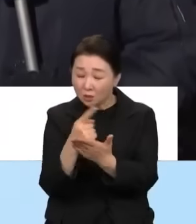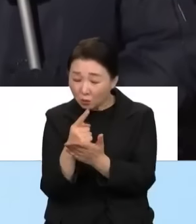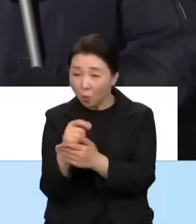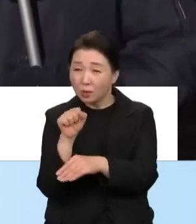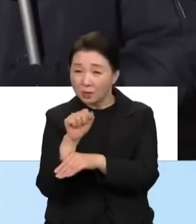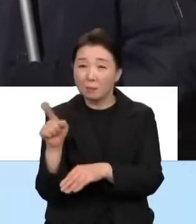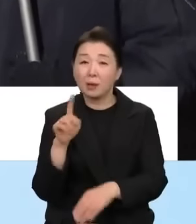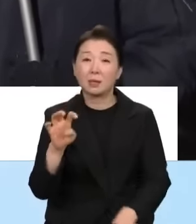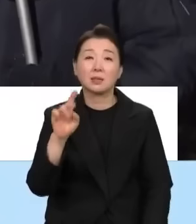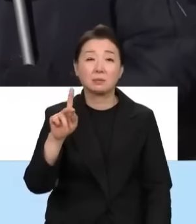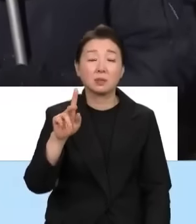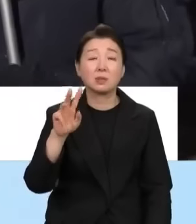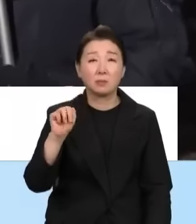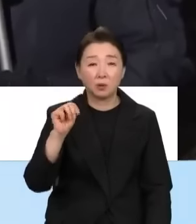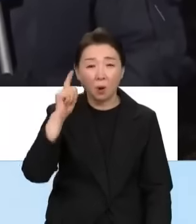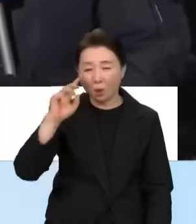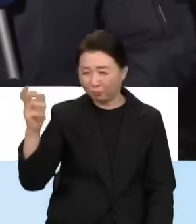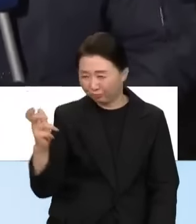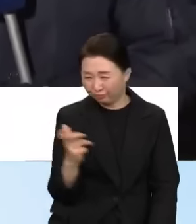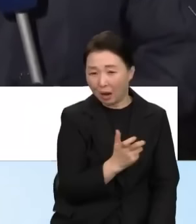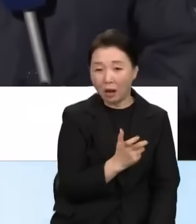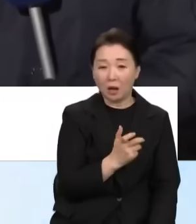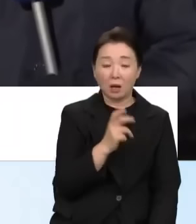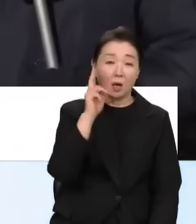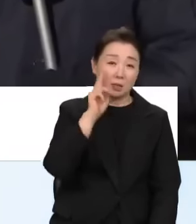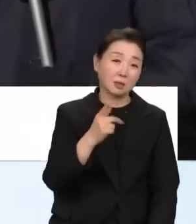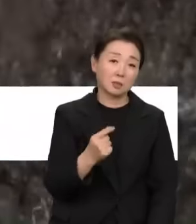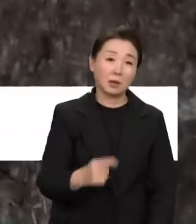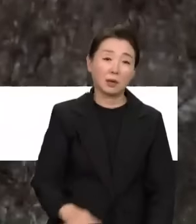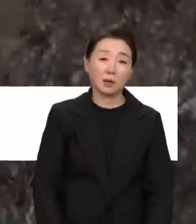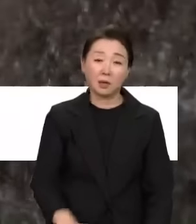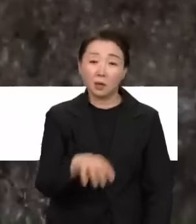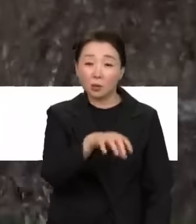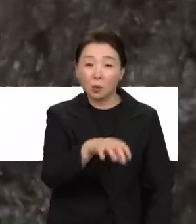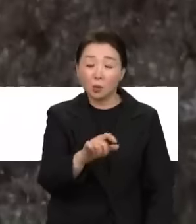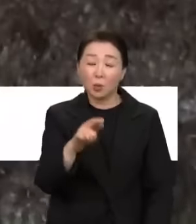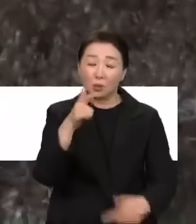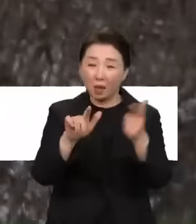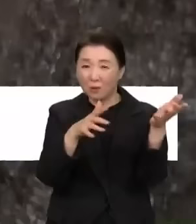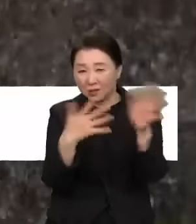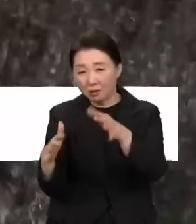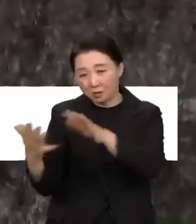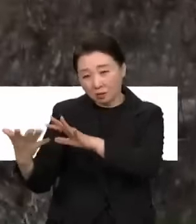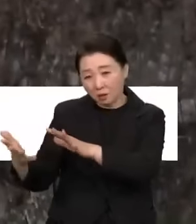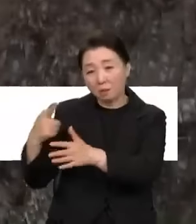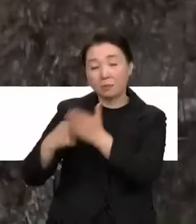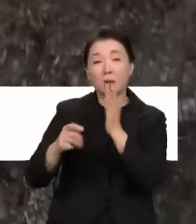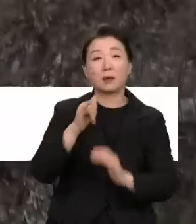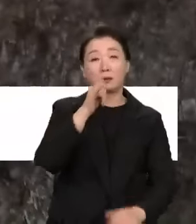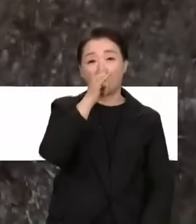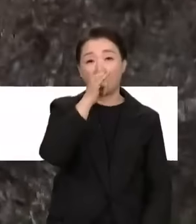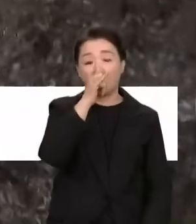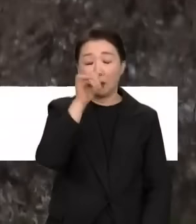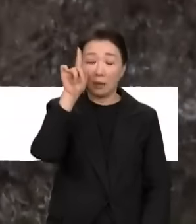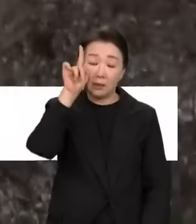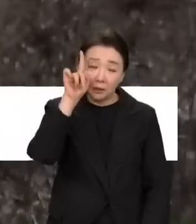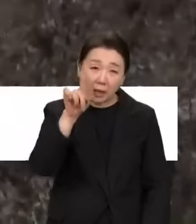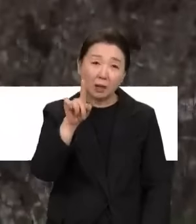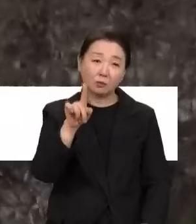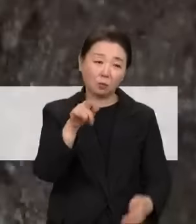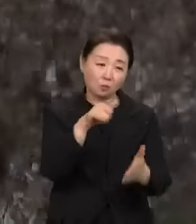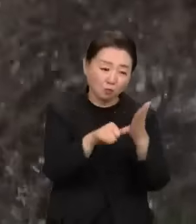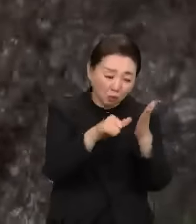141km, 그야말로 태풍급 강풍이었습니다. 곳곳에서 나무가 쓰러지는 등 피해가 잇따랐는데 내일도 이런